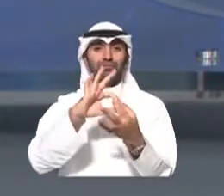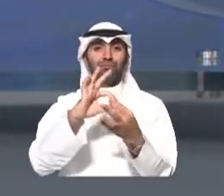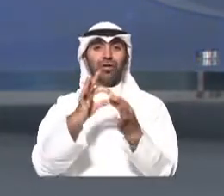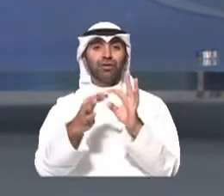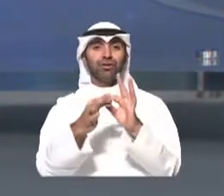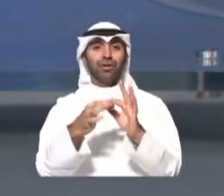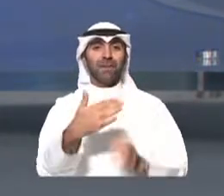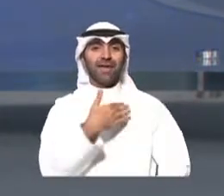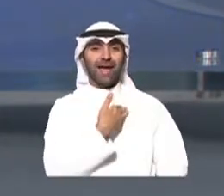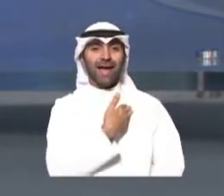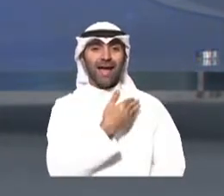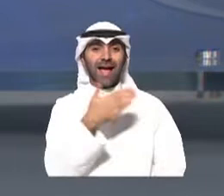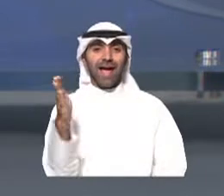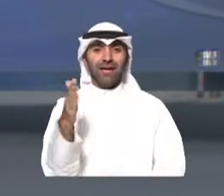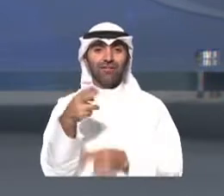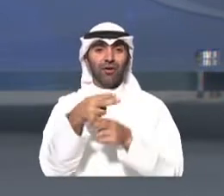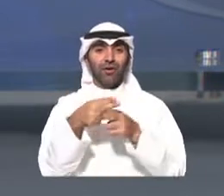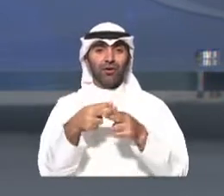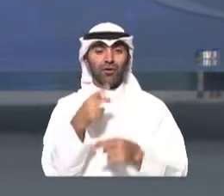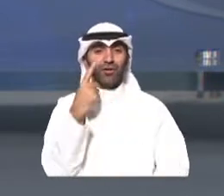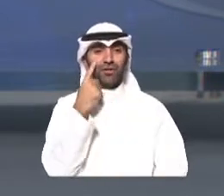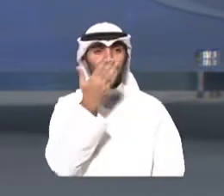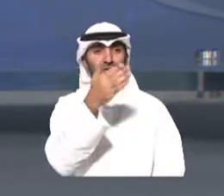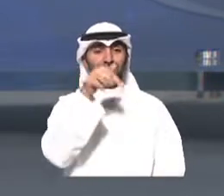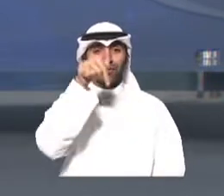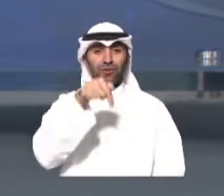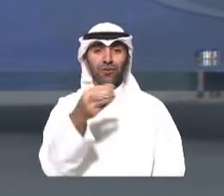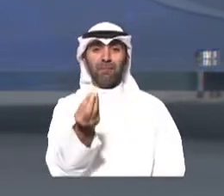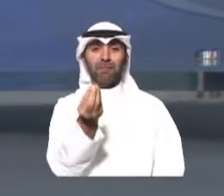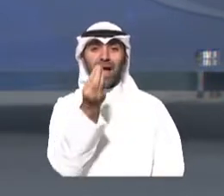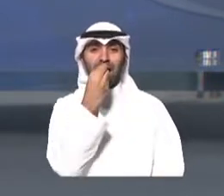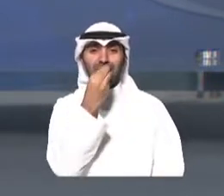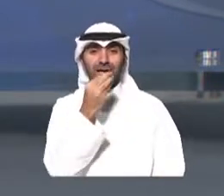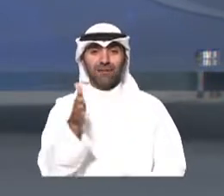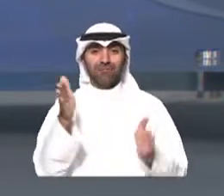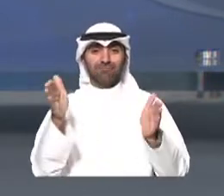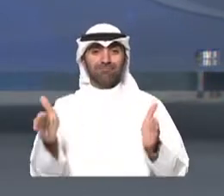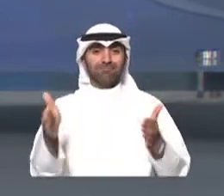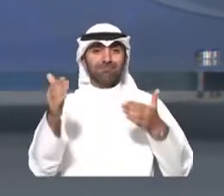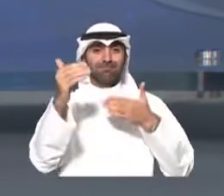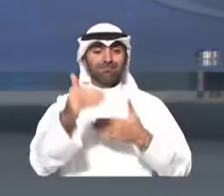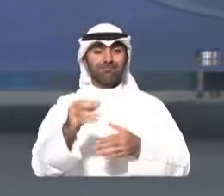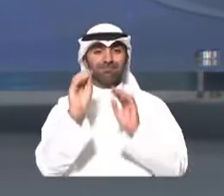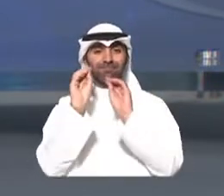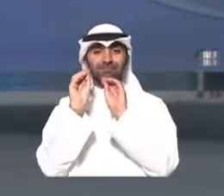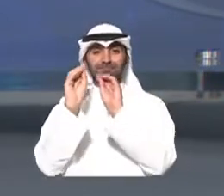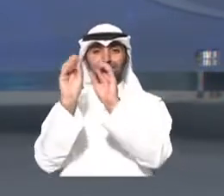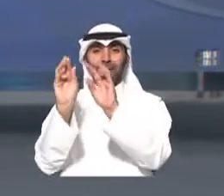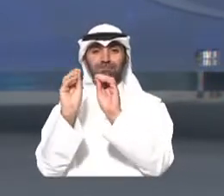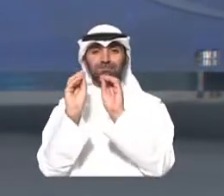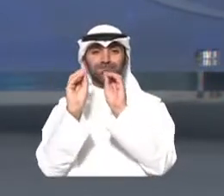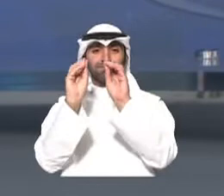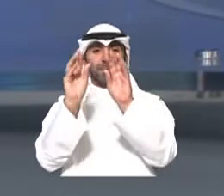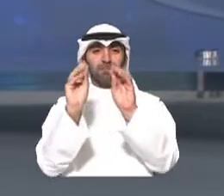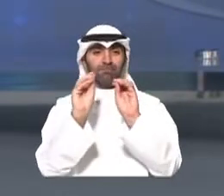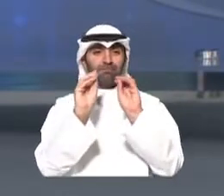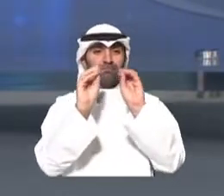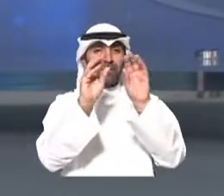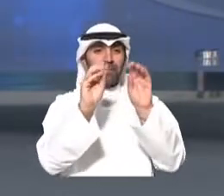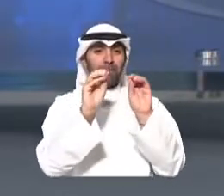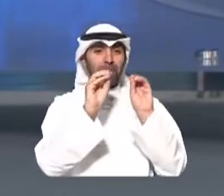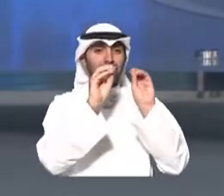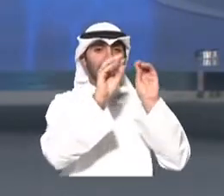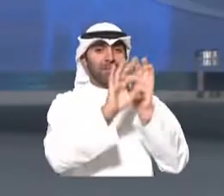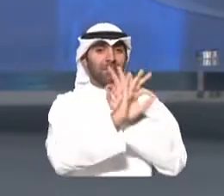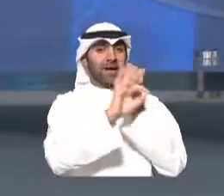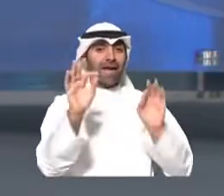المبارك، وذلك بتوزيع أكثر من 1000 سلة تموينية على المحتاجين. نعم، ووفق القائمين على الجمعية فإنها مستمرة